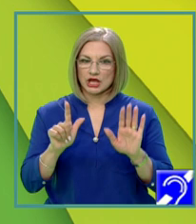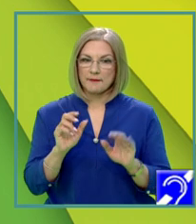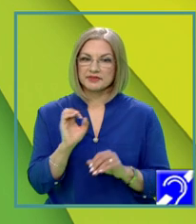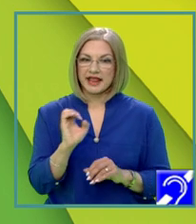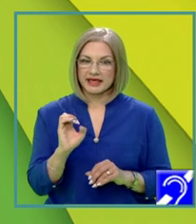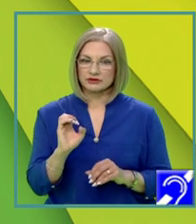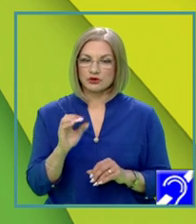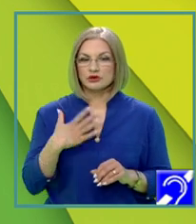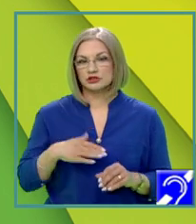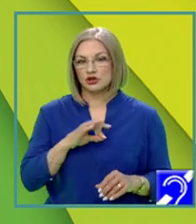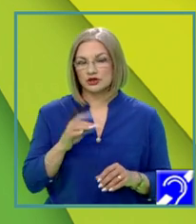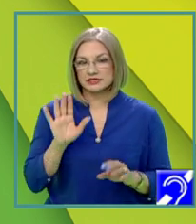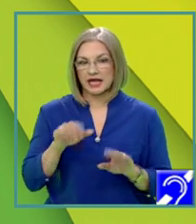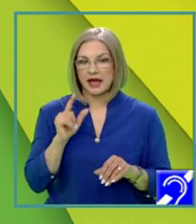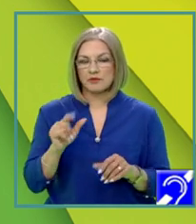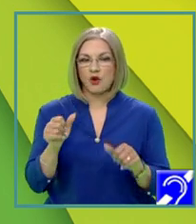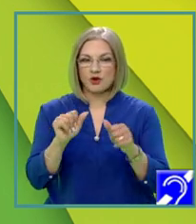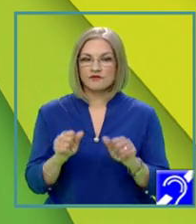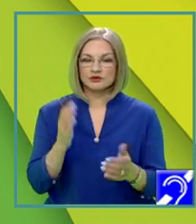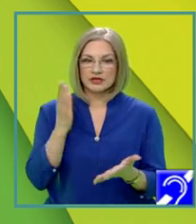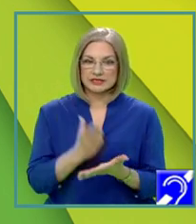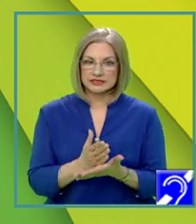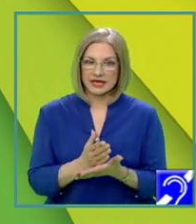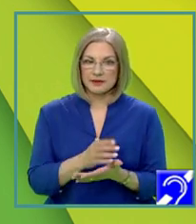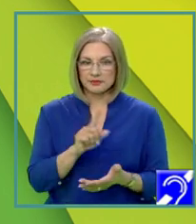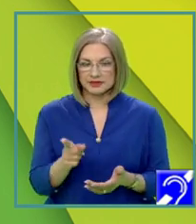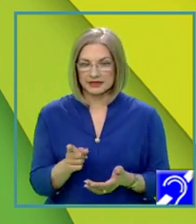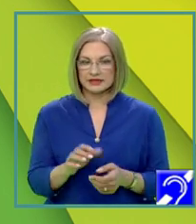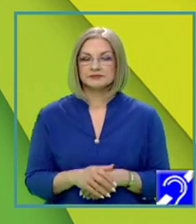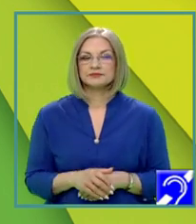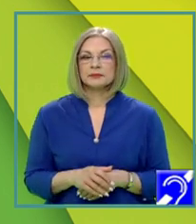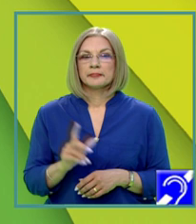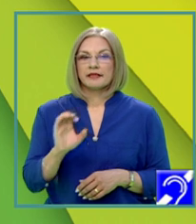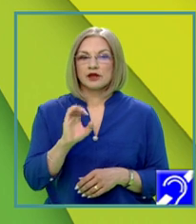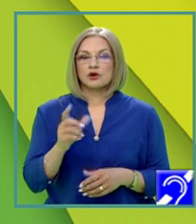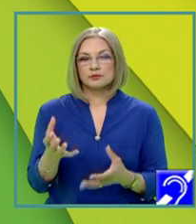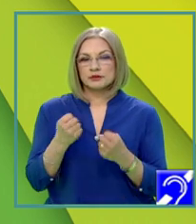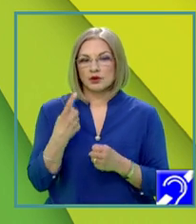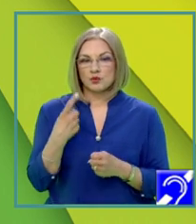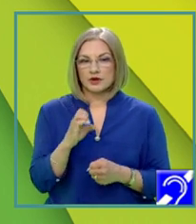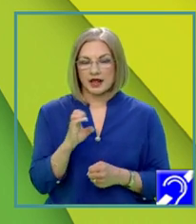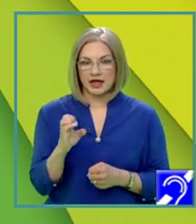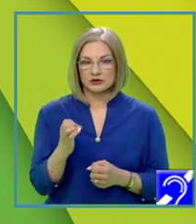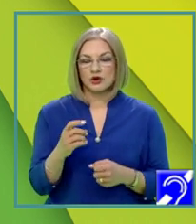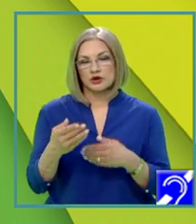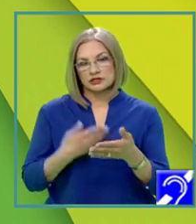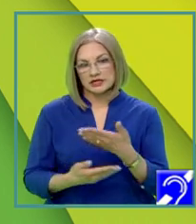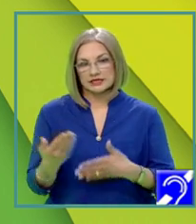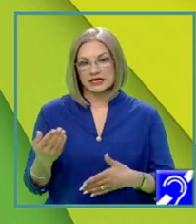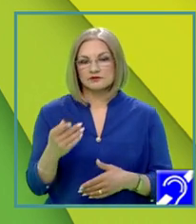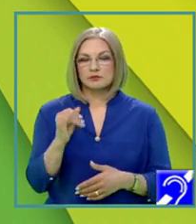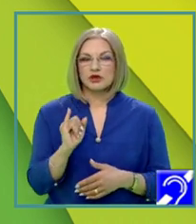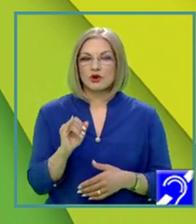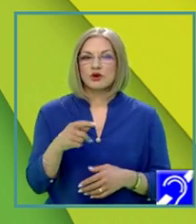dorința de a avea o configurație stabilă de octet al dați lui rar următor din tabelul periodic clorul va primi un electron și se va transforma în